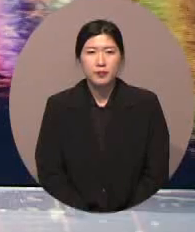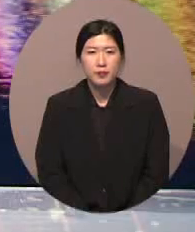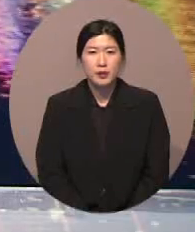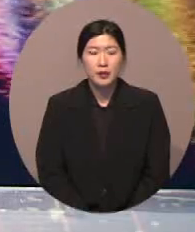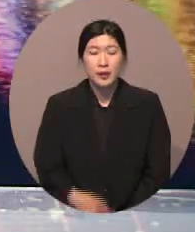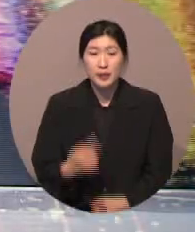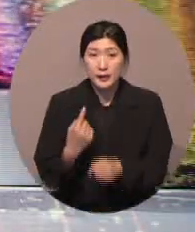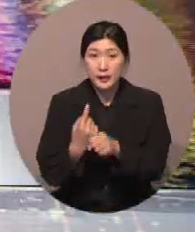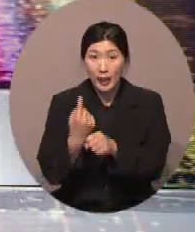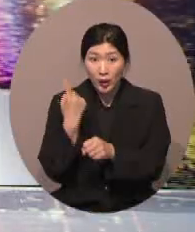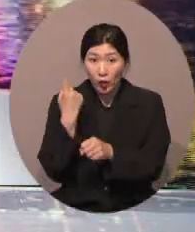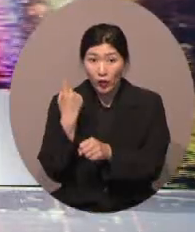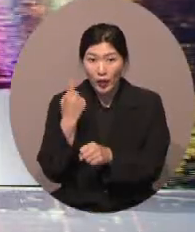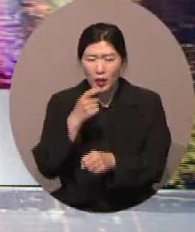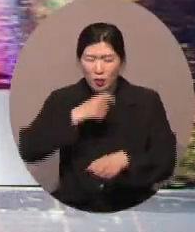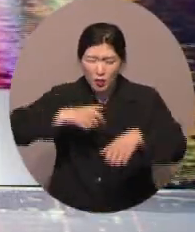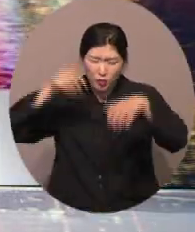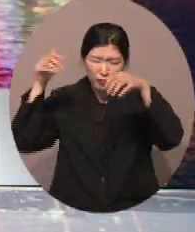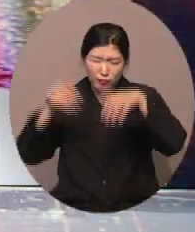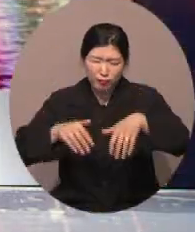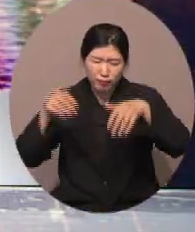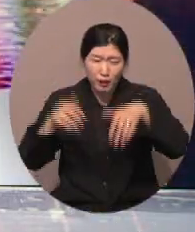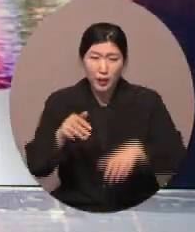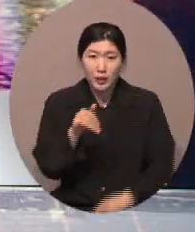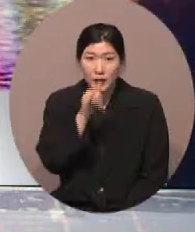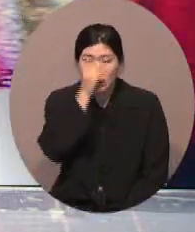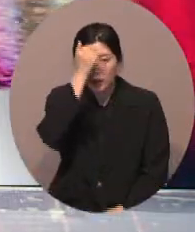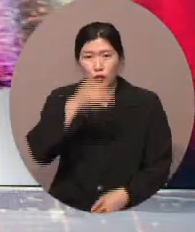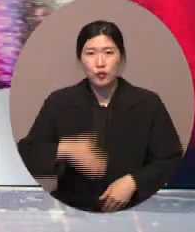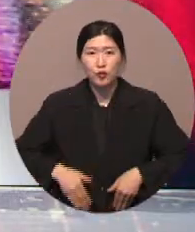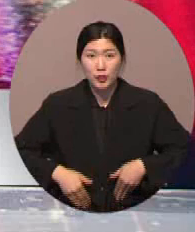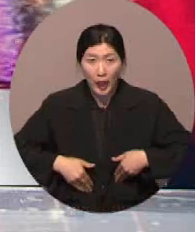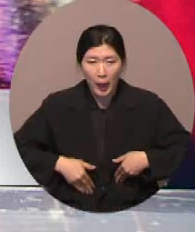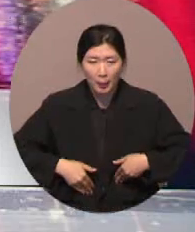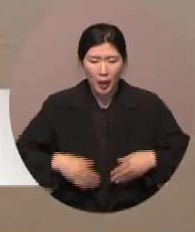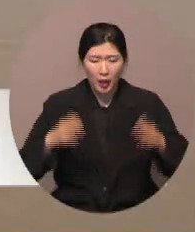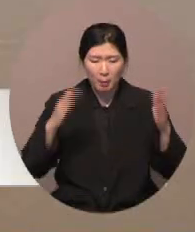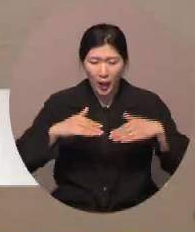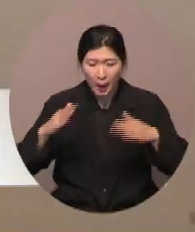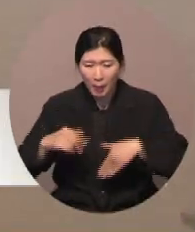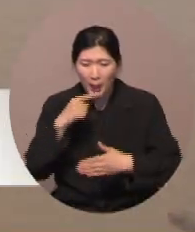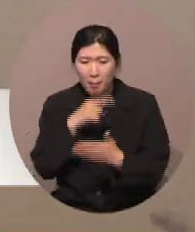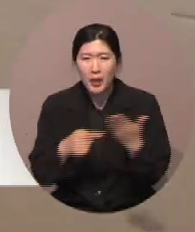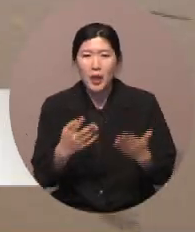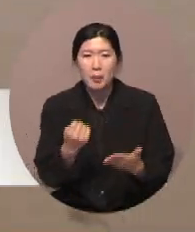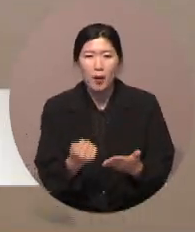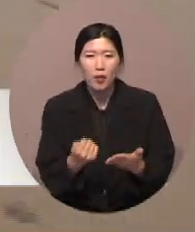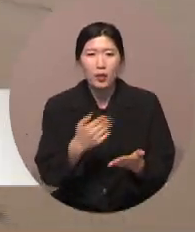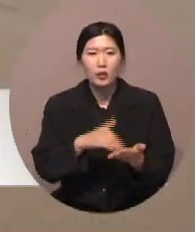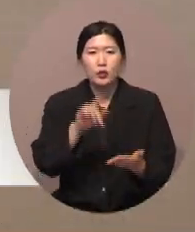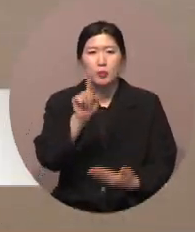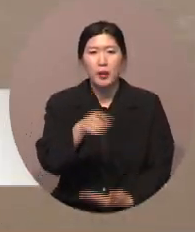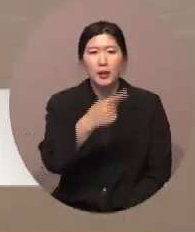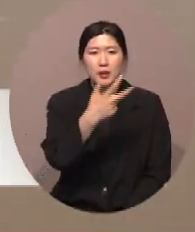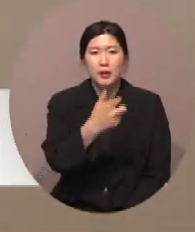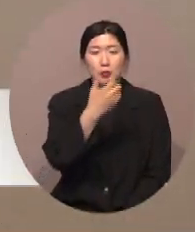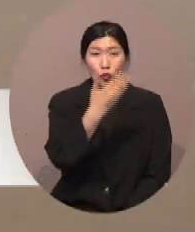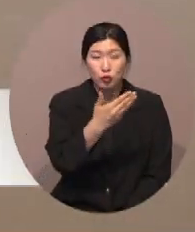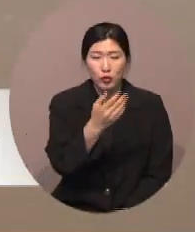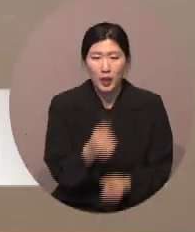지난해 충청권을 강타한 집중호우로 충남에서 하천 101은 아홉 곳이 피해를 입었지만 복구를 마친